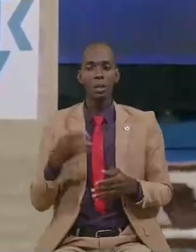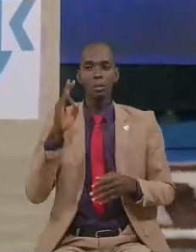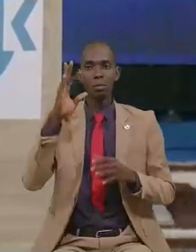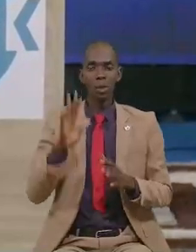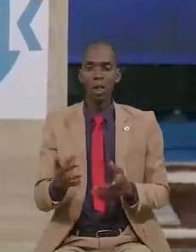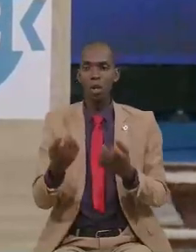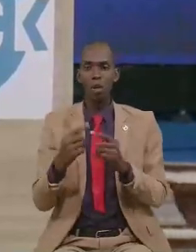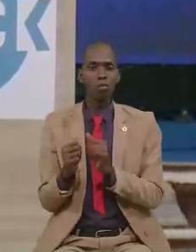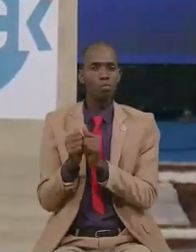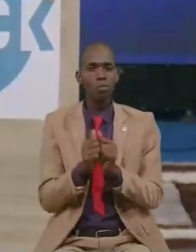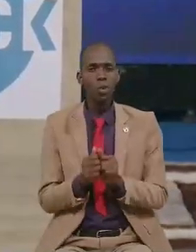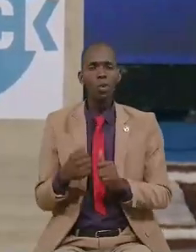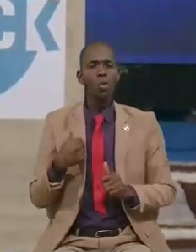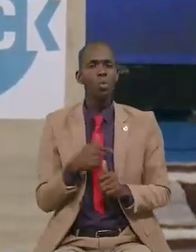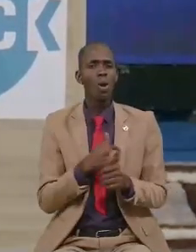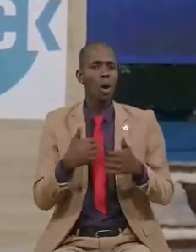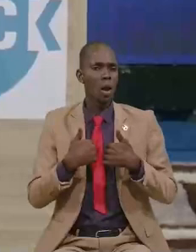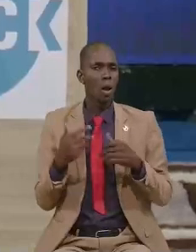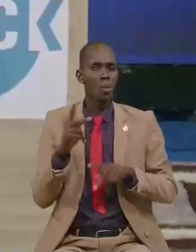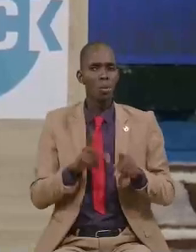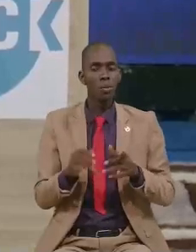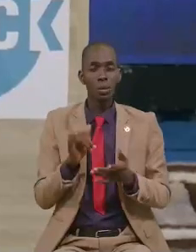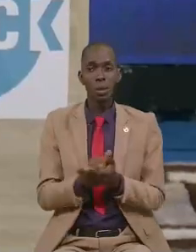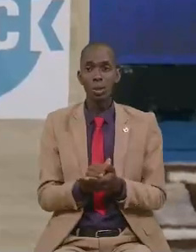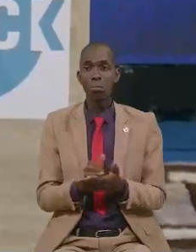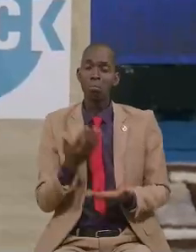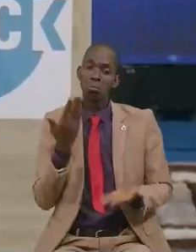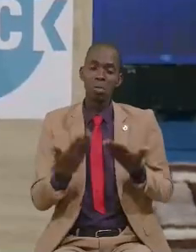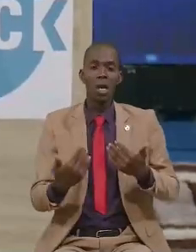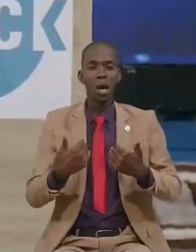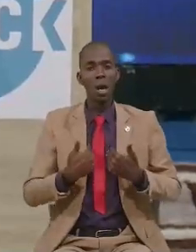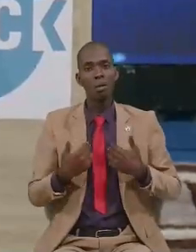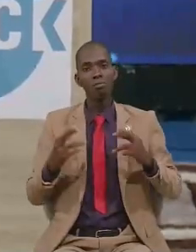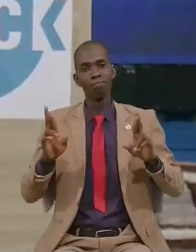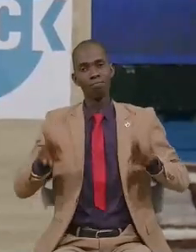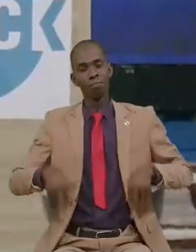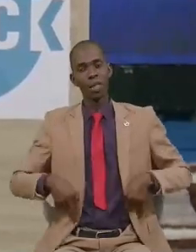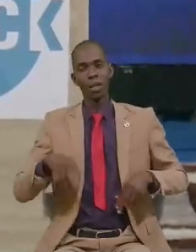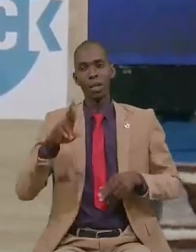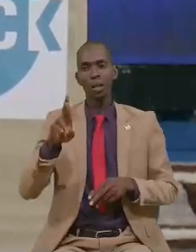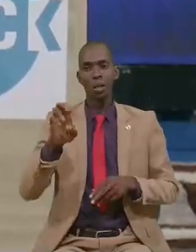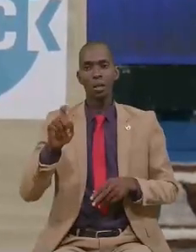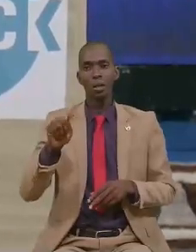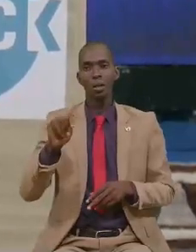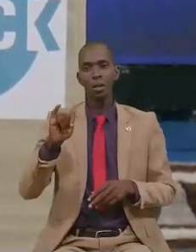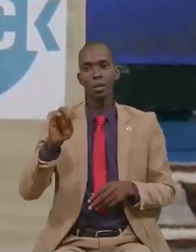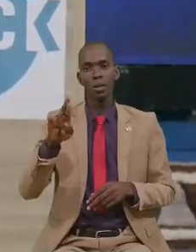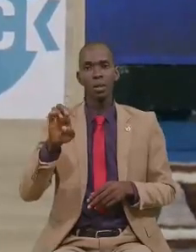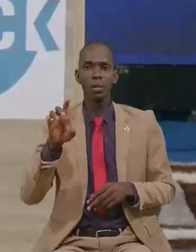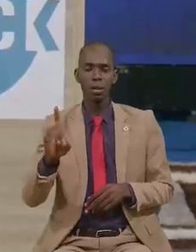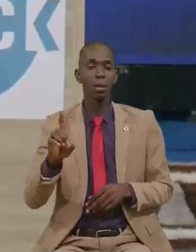nous avons des gens parmi nous qui déjà peut-être sont déjà retraités. Et parce qu'ils sont déjà retraités, ils disent